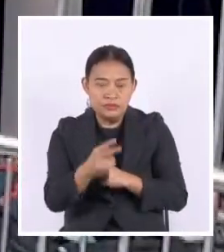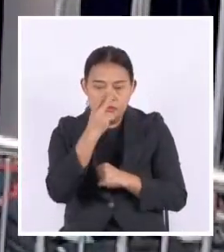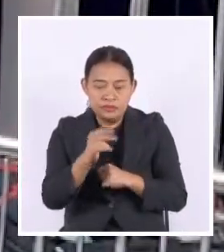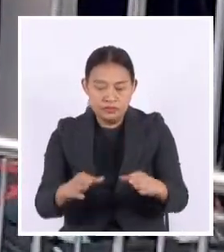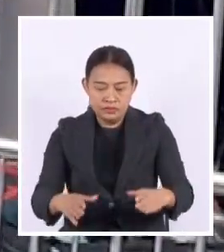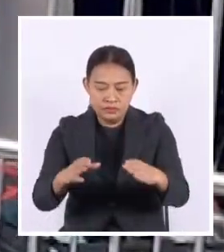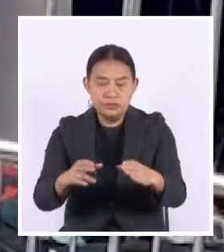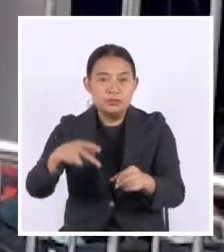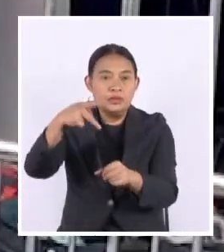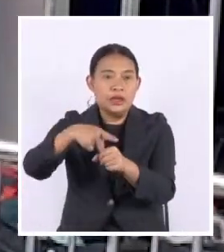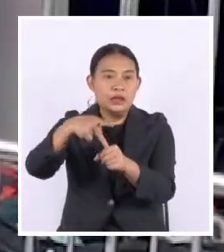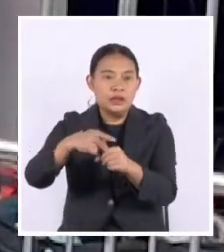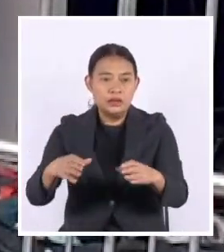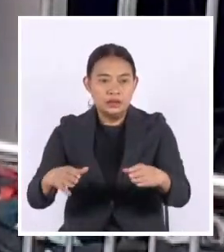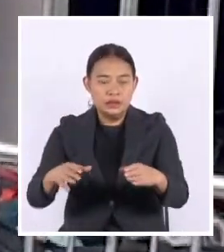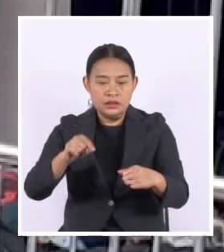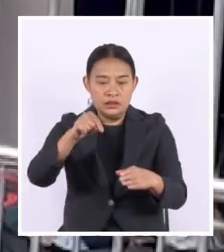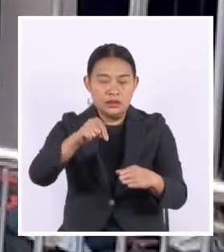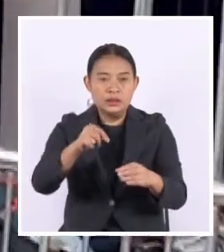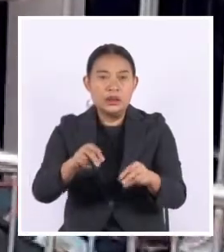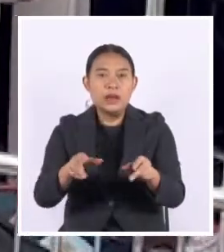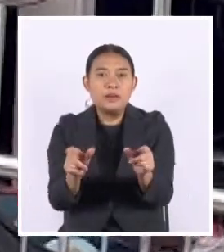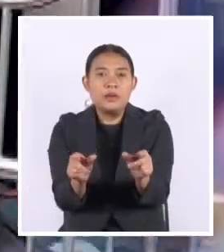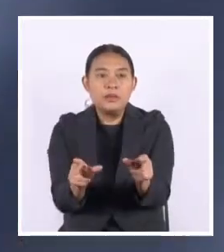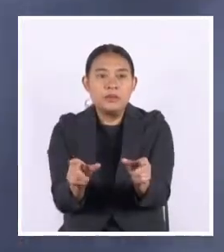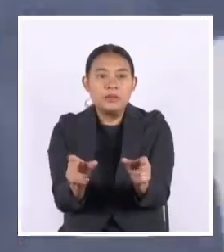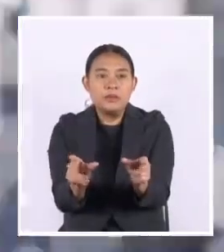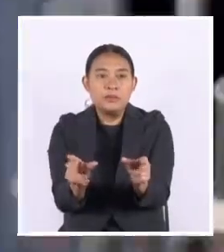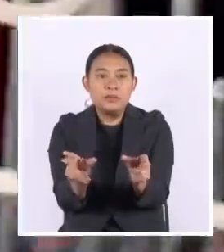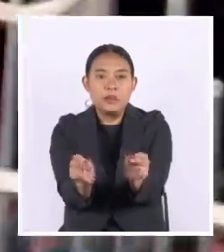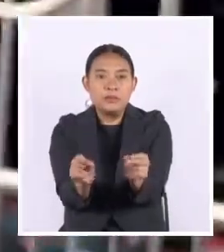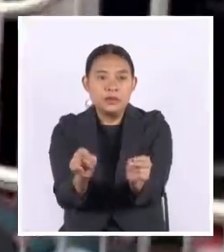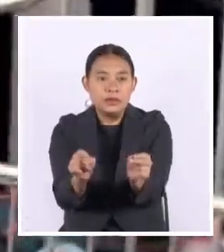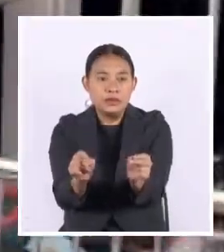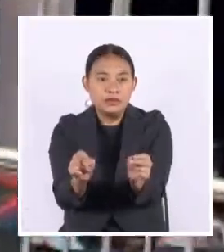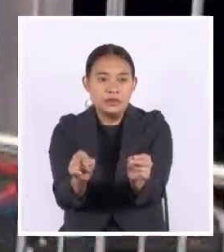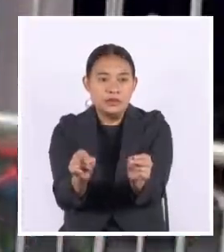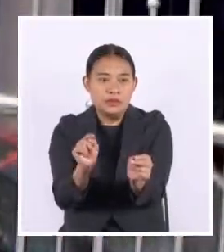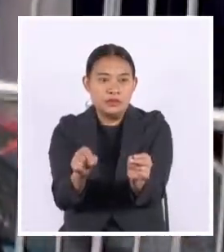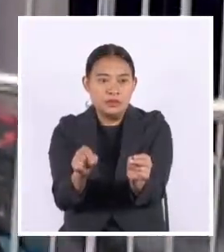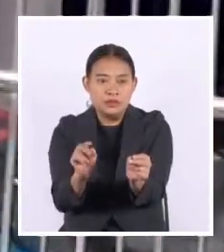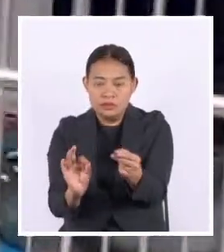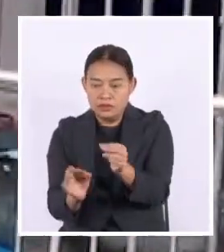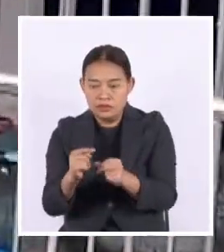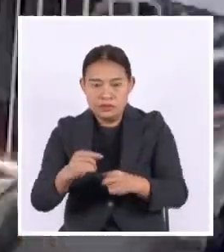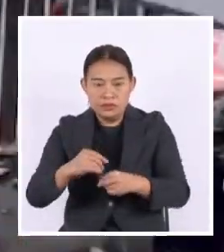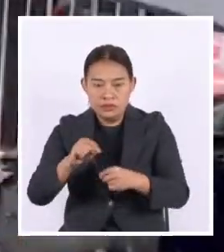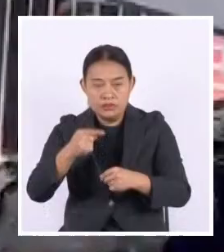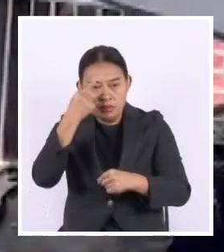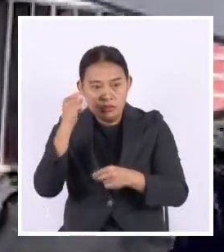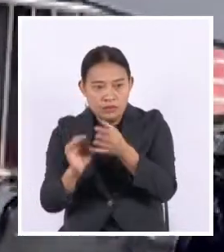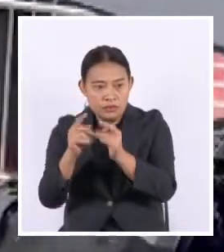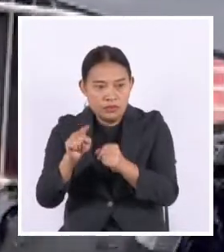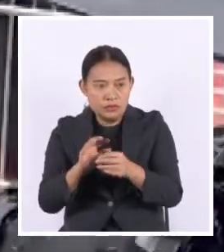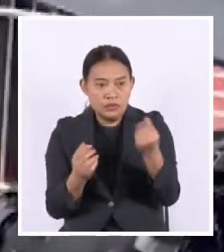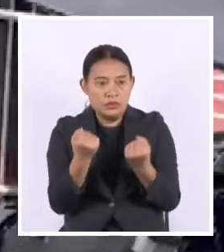ไหมด้านบนเป็นแบตเตอรี่ไฟไหม้เป็นที่เรียบร้อยแล้วเดี๋ยวมันลุกไอ้ตรงแสลนผ้าดำๆที่คลุมอยู่แล้วจะยังไง รถก็จอดข้าง ๆรถ